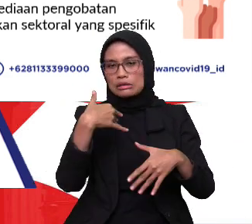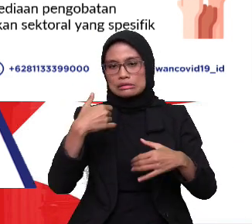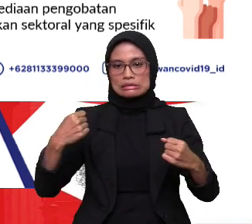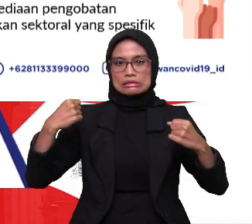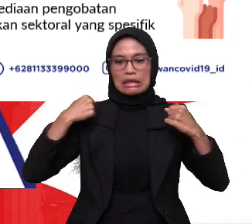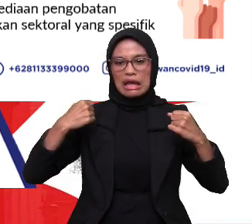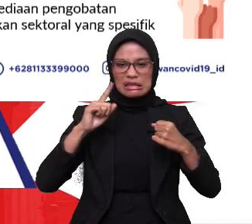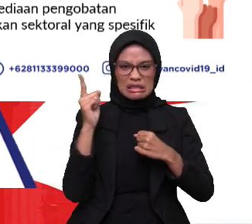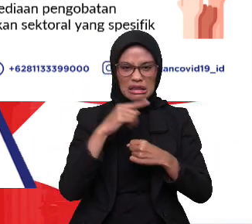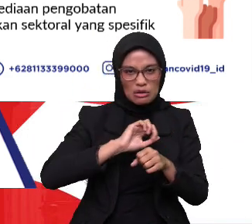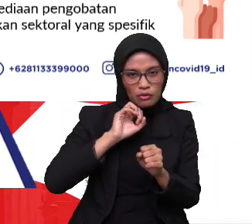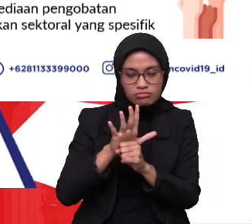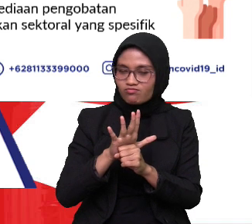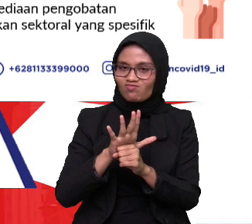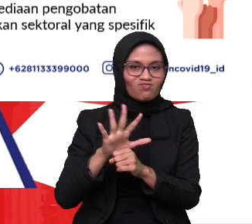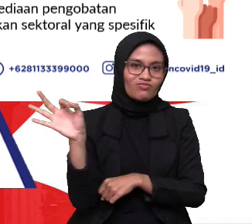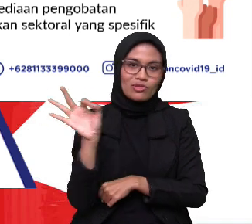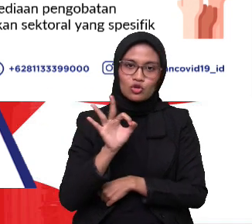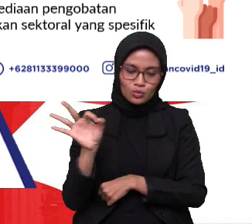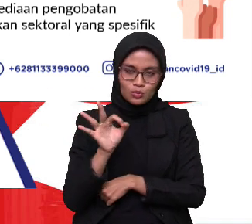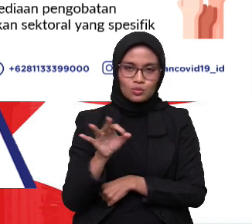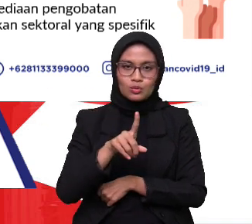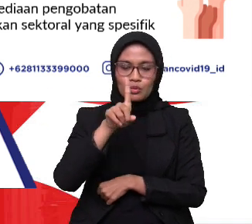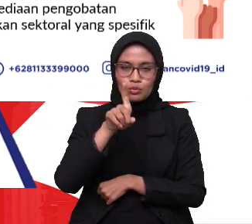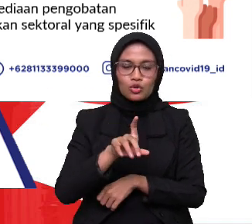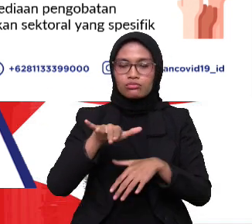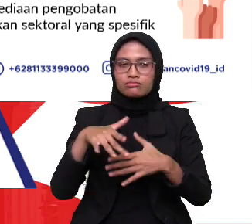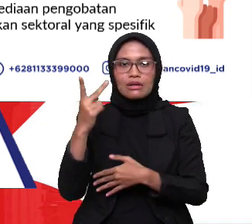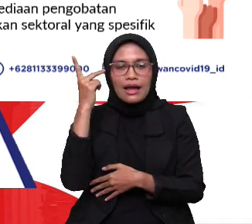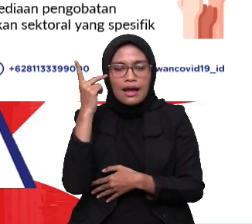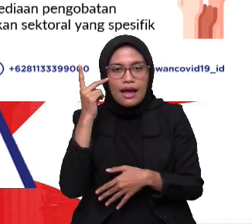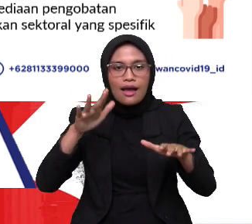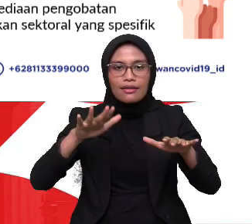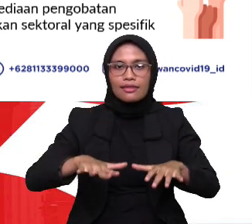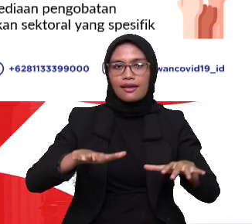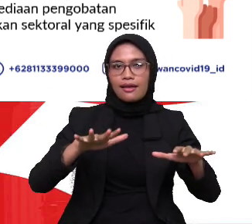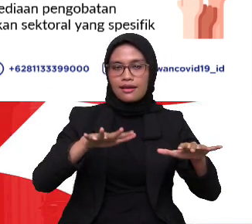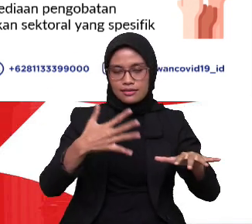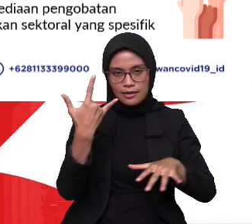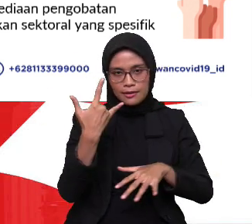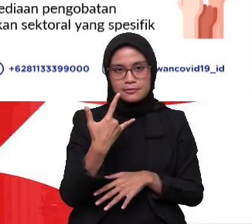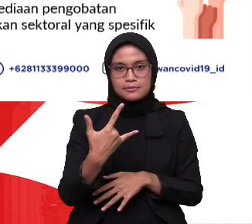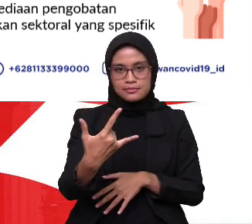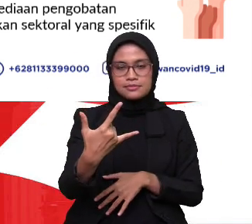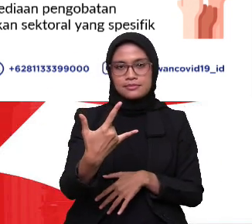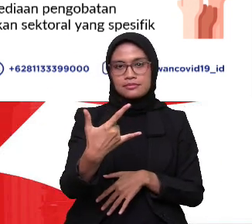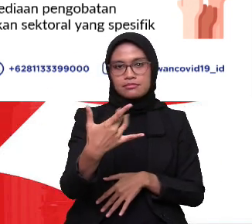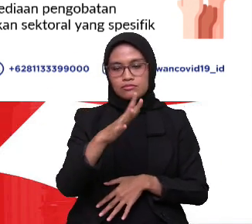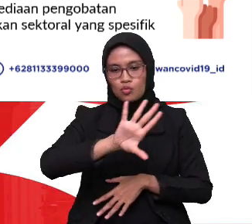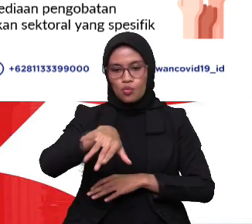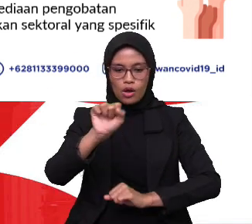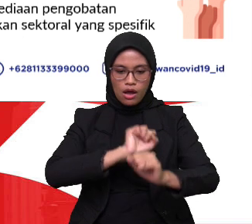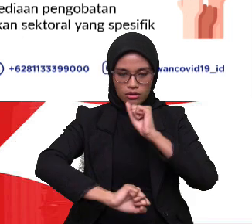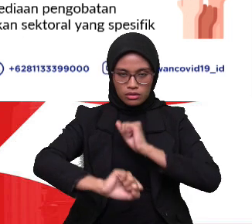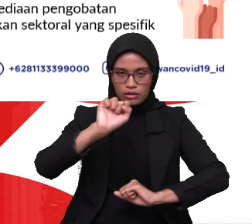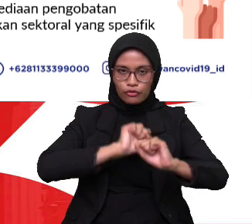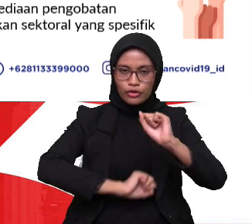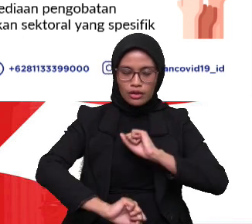sehingga diperlukan safetynet berupa kehati-hatian dan kewaspadaan di tengah aktivitas sosial-ekonomi